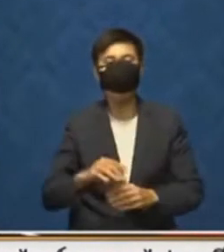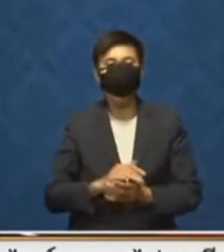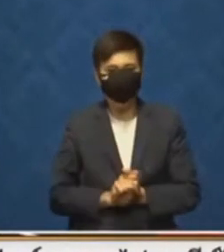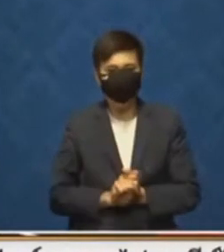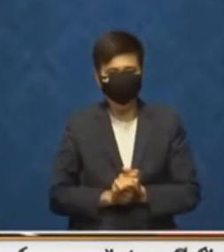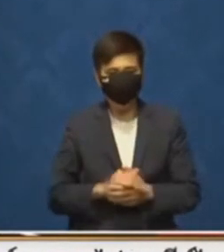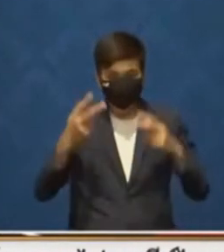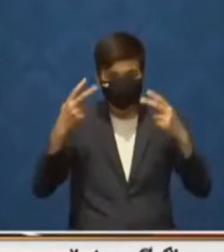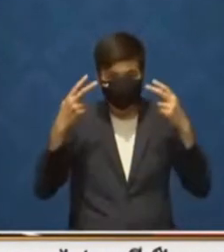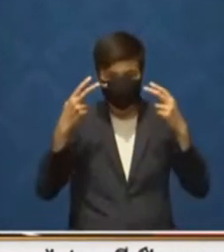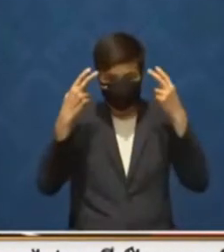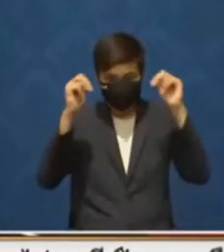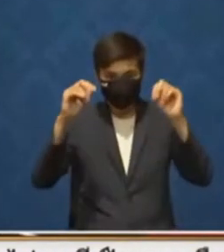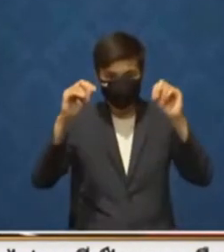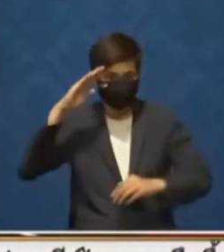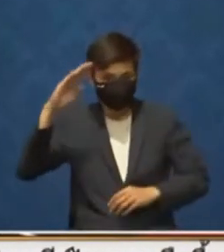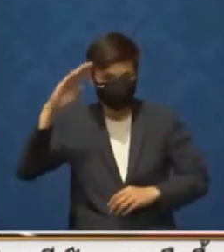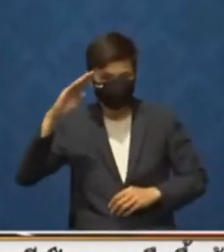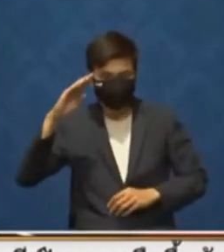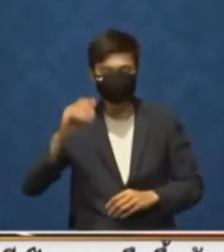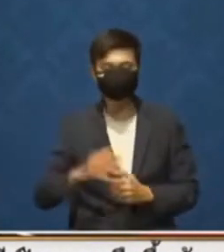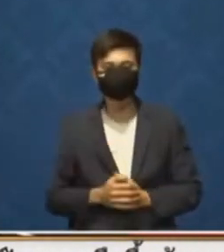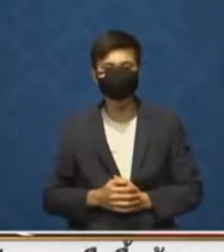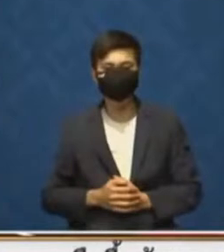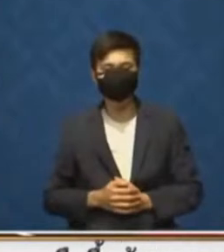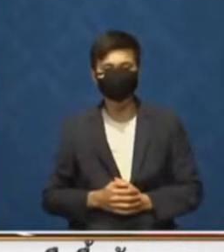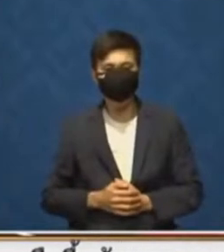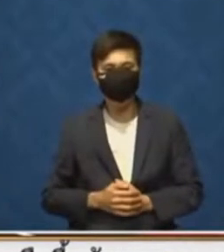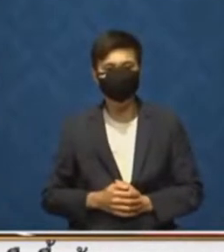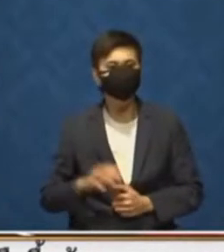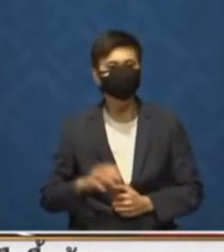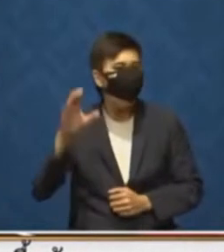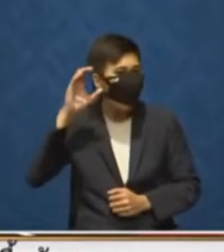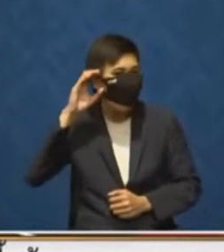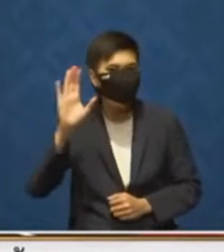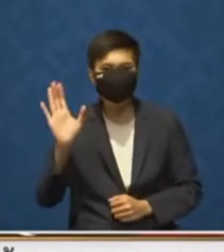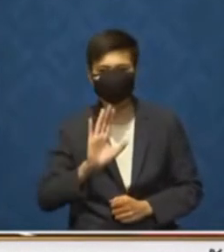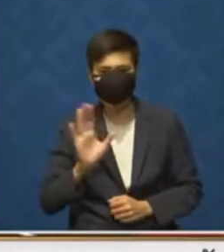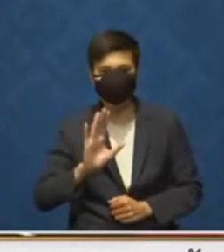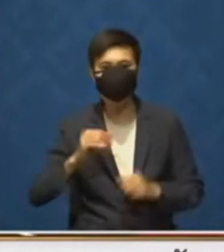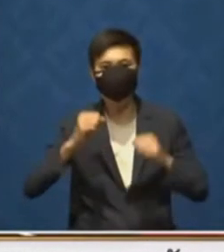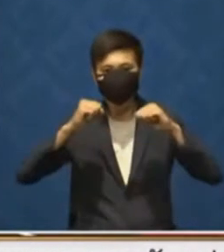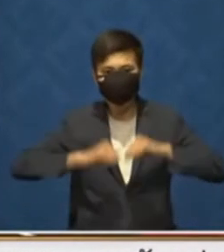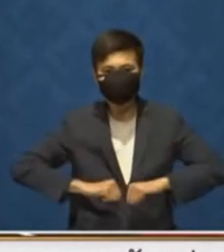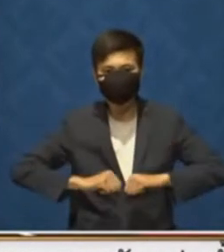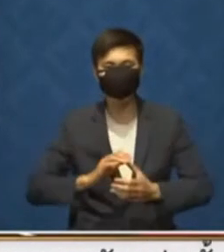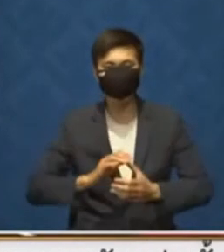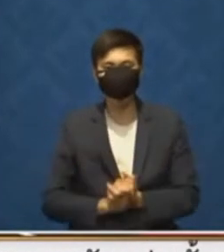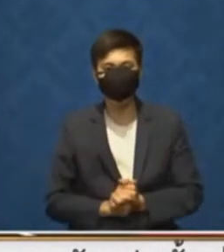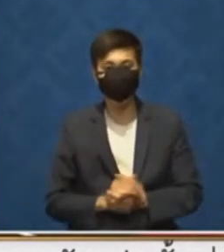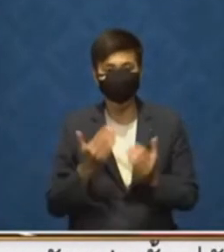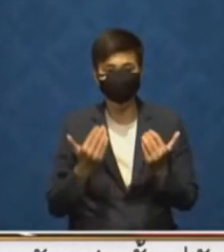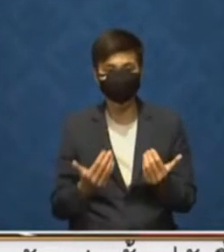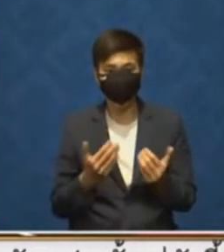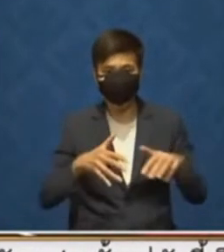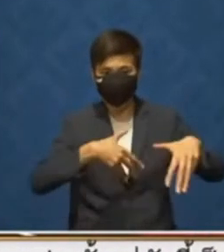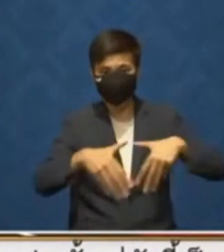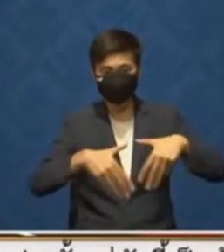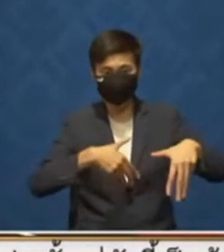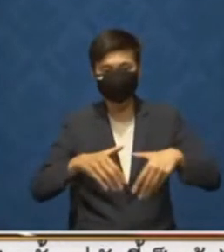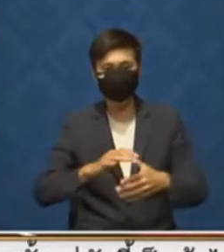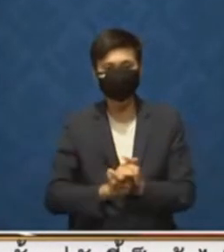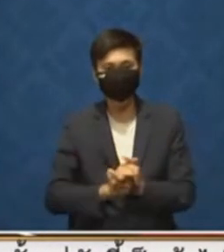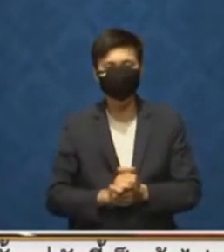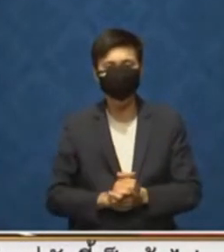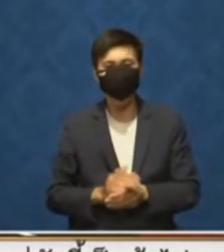ด้วยการนะพี่ปลาด้วยการลงมติไม่ไว้วางใจในยามที่บ้านเมืองกำลังละ 300ทรายผู้คนตก